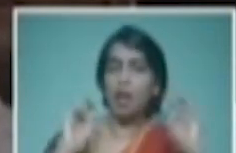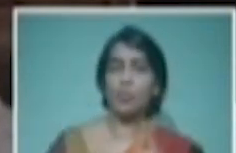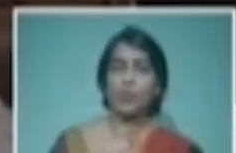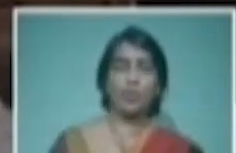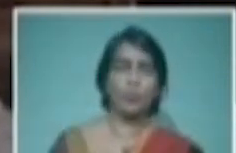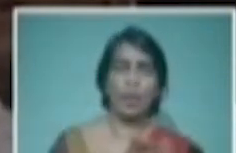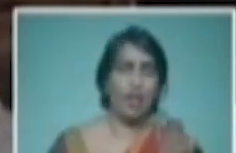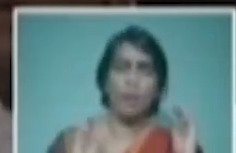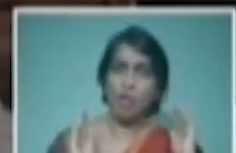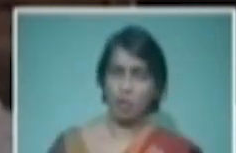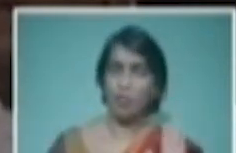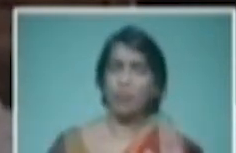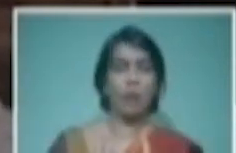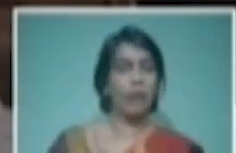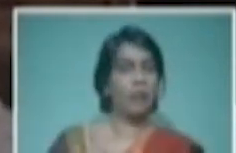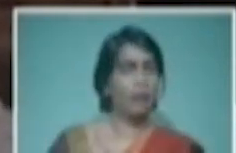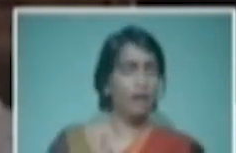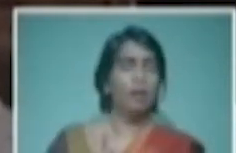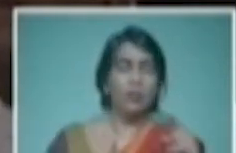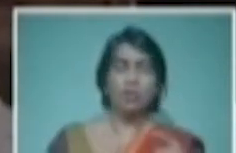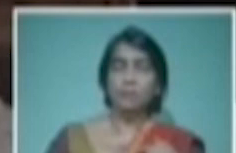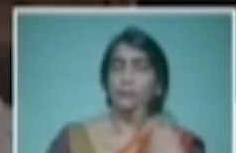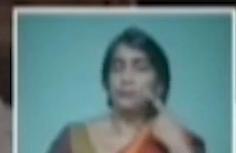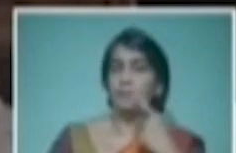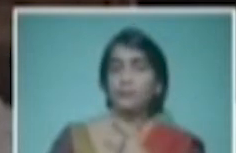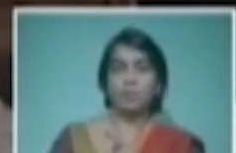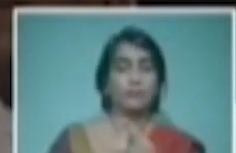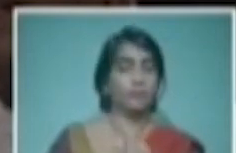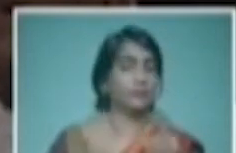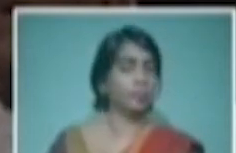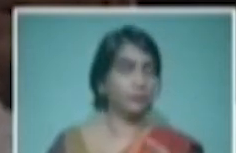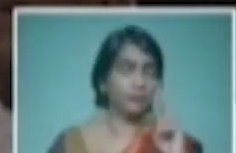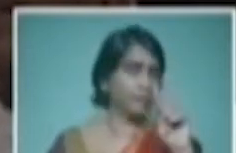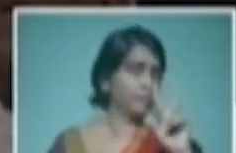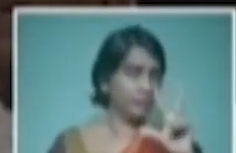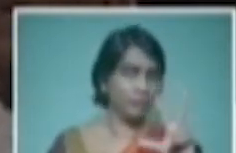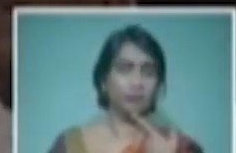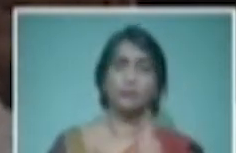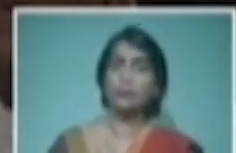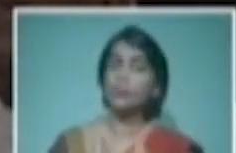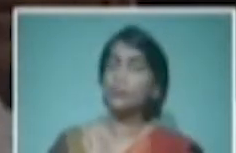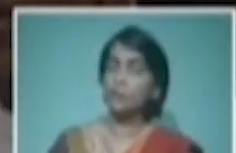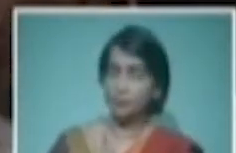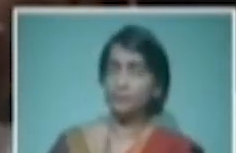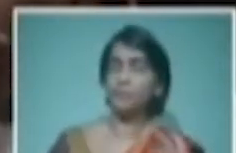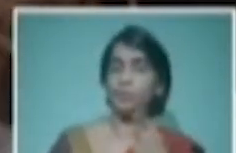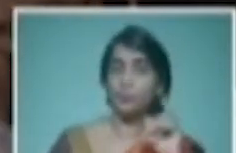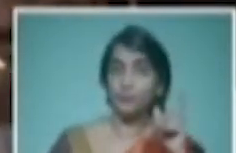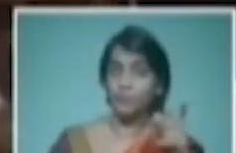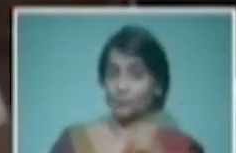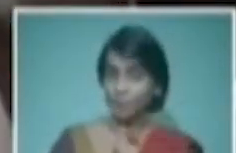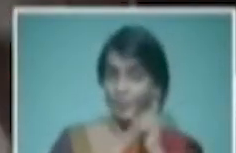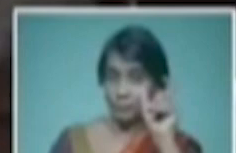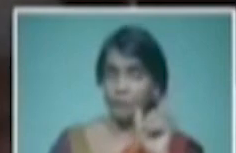ඉල්ලුමකි. ඒ අනුව අපොස උසස් පෙළ ශිල්ප කලා විෂය සඳහා ගුරු පුරප්පාඩු 28ක්ද අපොස සාපෙළ ශිල්ප කලා විෂය සඳහා ගුරු